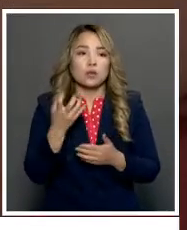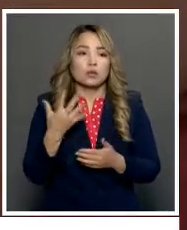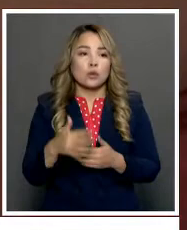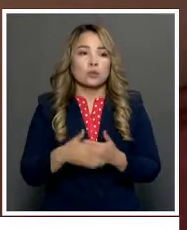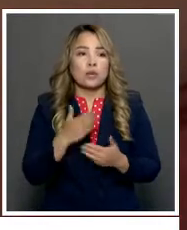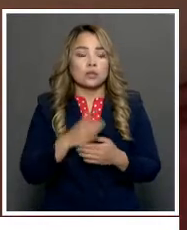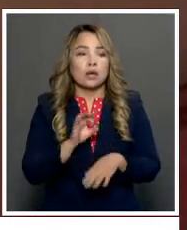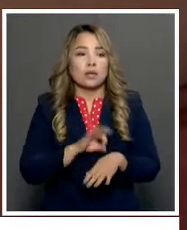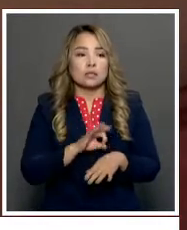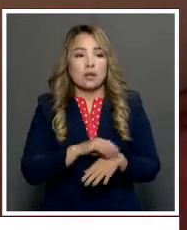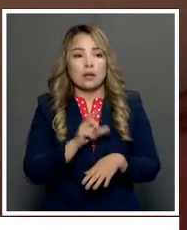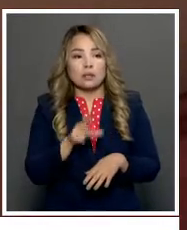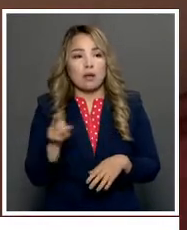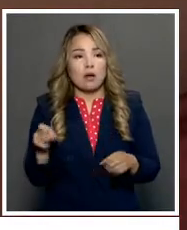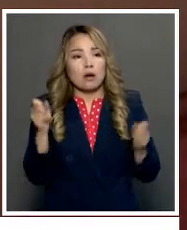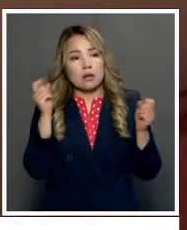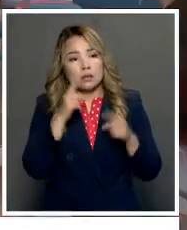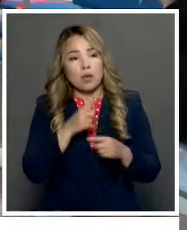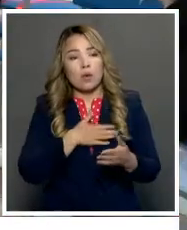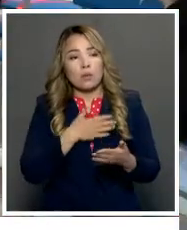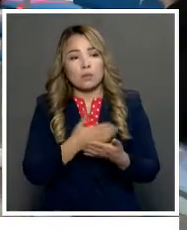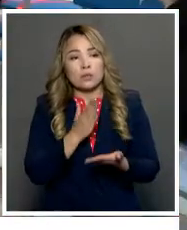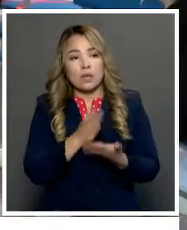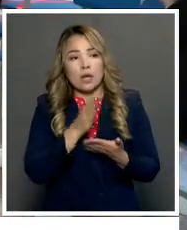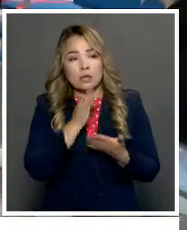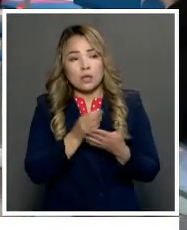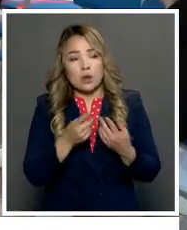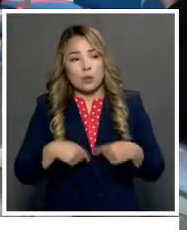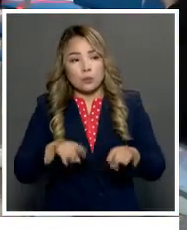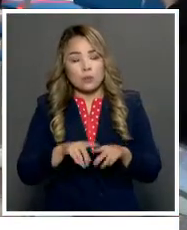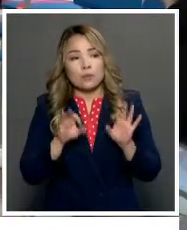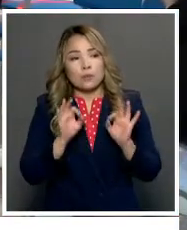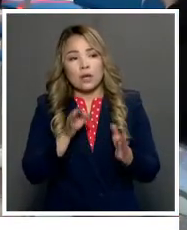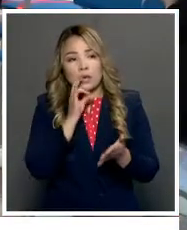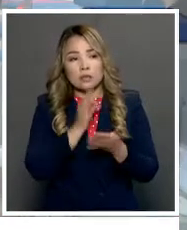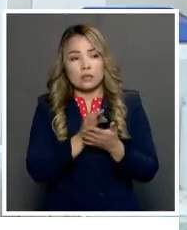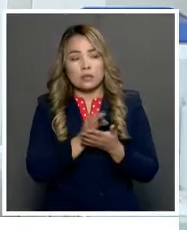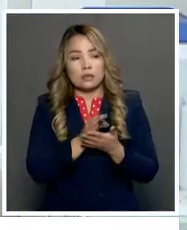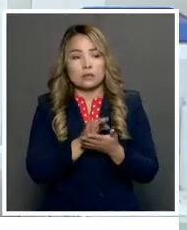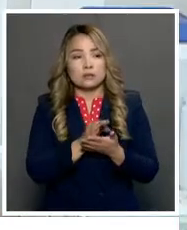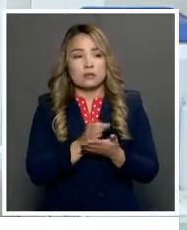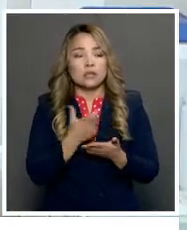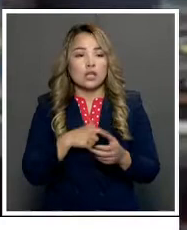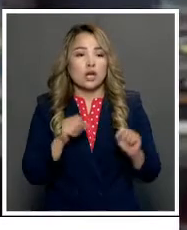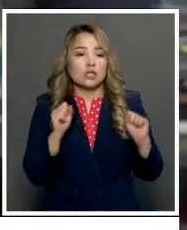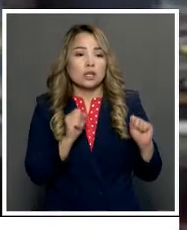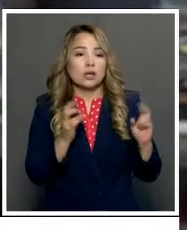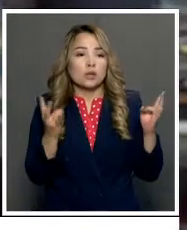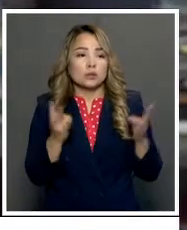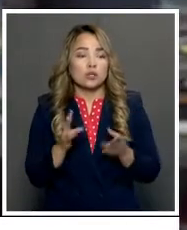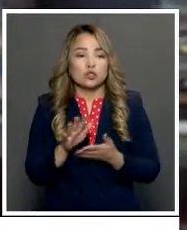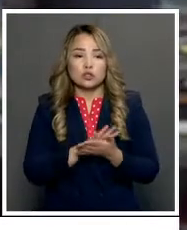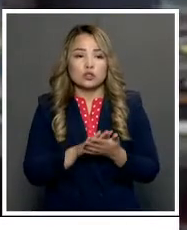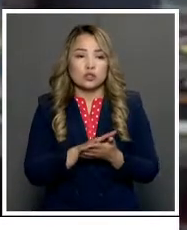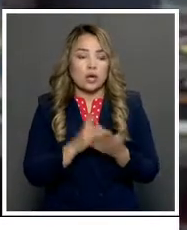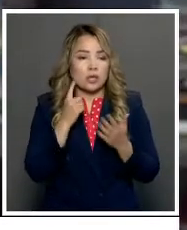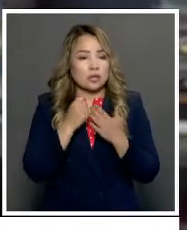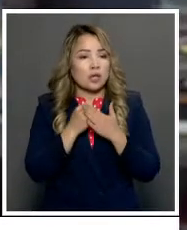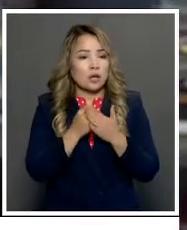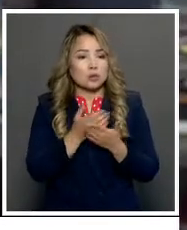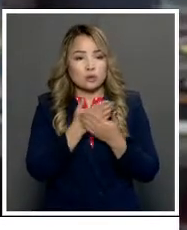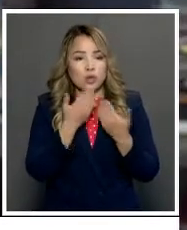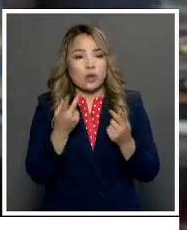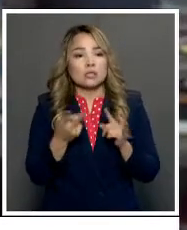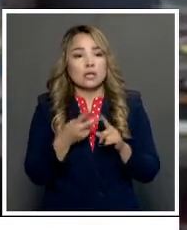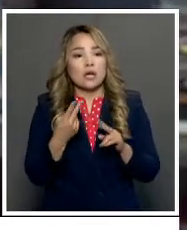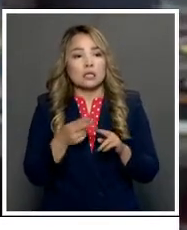науқас анықталуда. Сондықтан қоғам белсенділері екпе алғанды жөн санайды. Ешқан давлением көтерілген жоқ, барсын. Екінші алғанды да